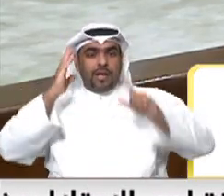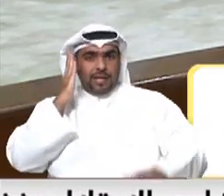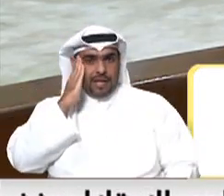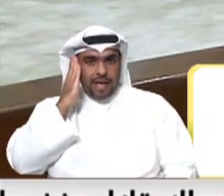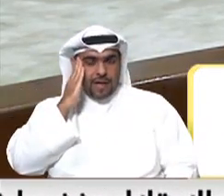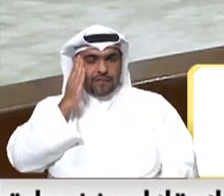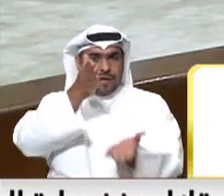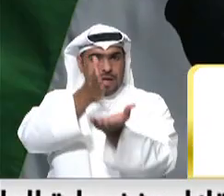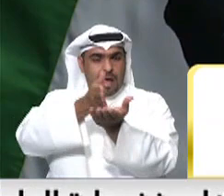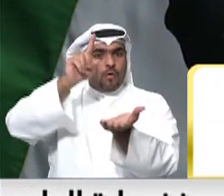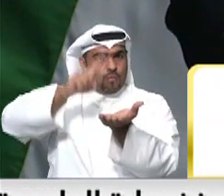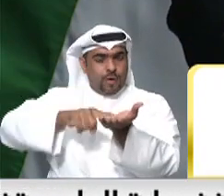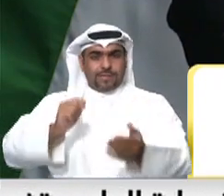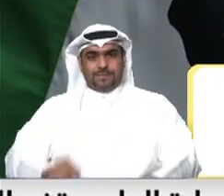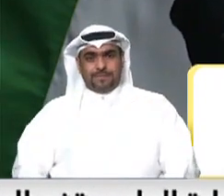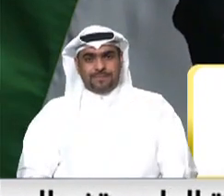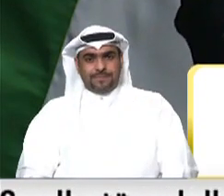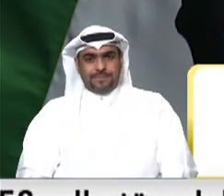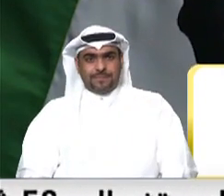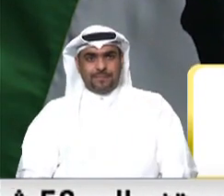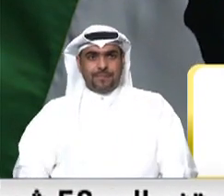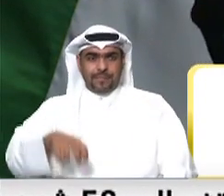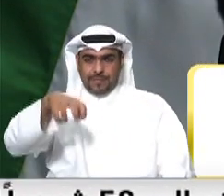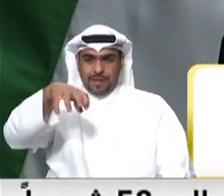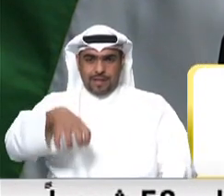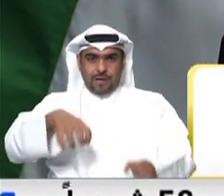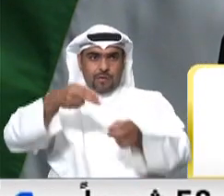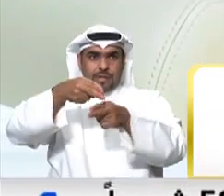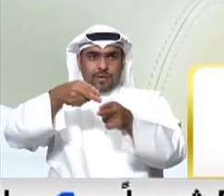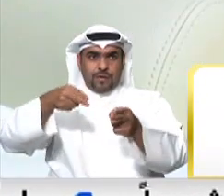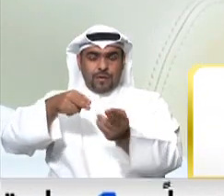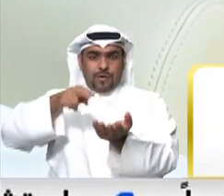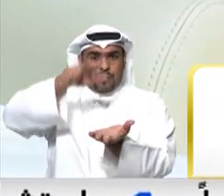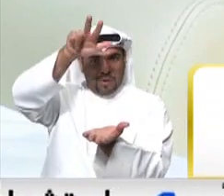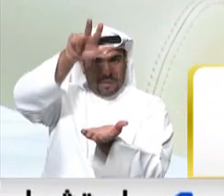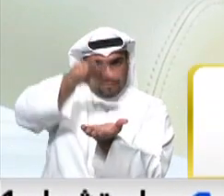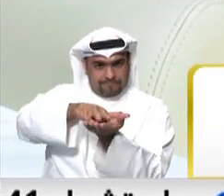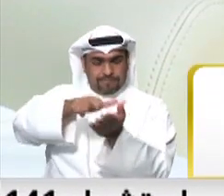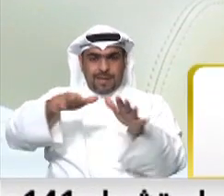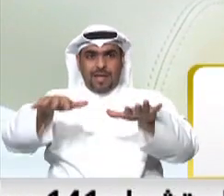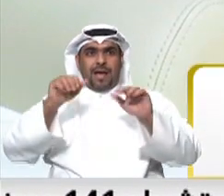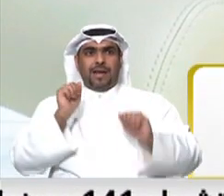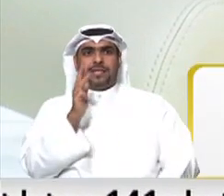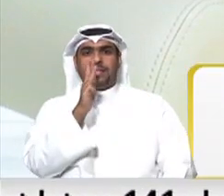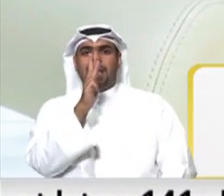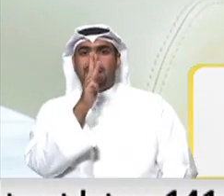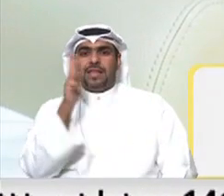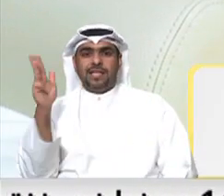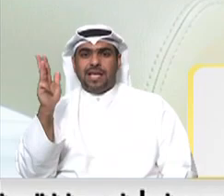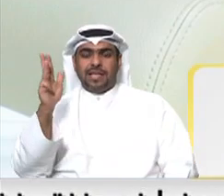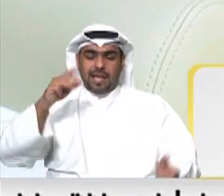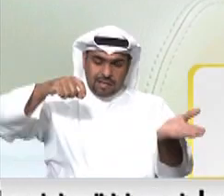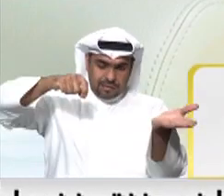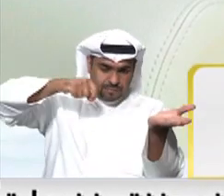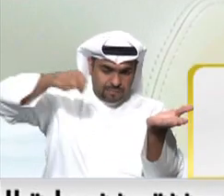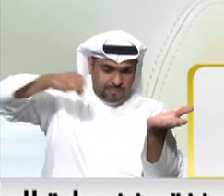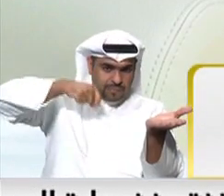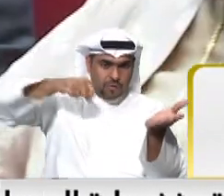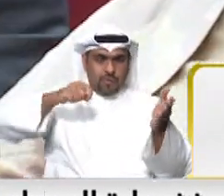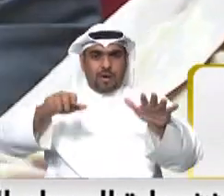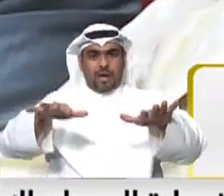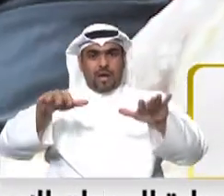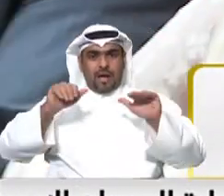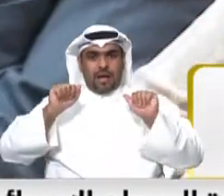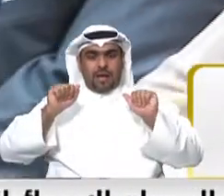للعمال. صادقت دولة الكويت على 19 اتفاقية لمنظمة العمل الدولية إكمالا